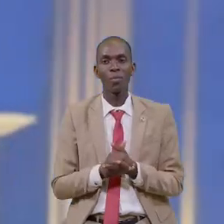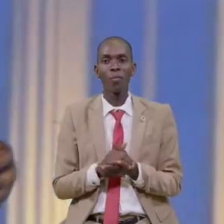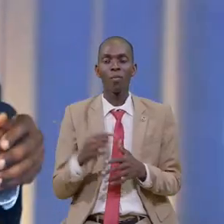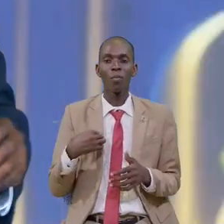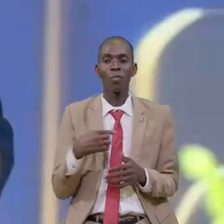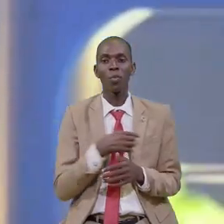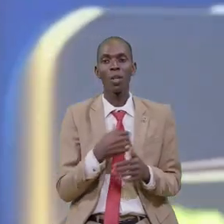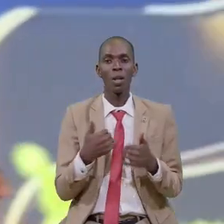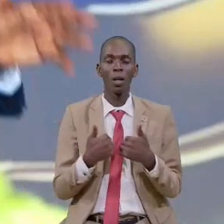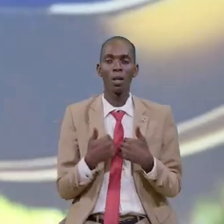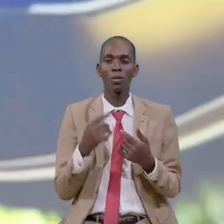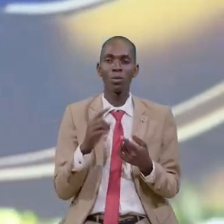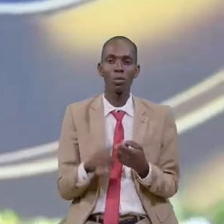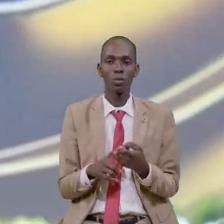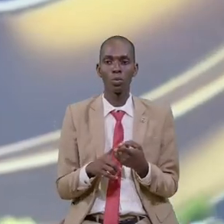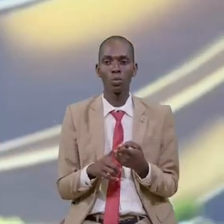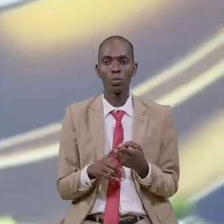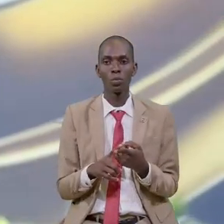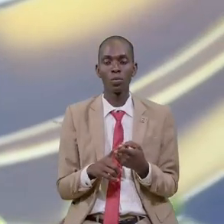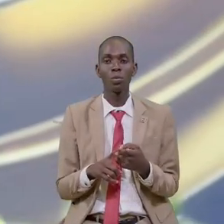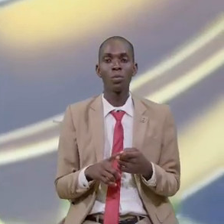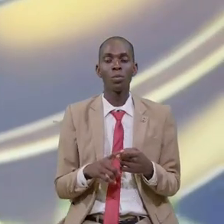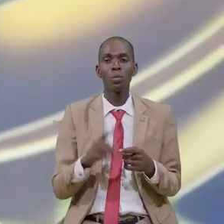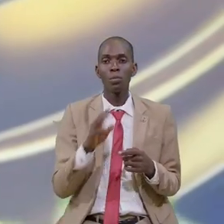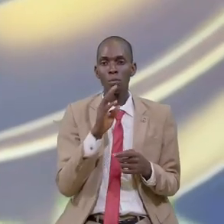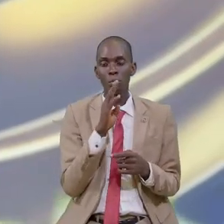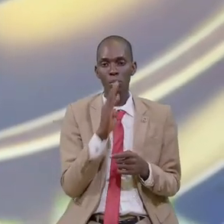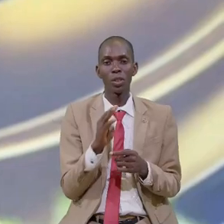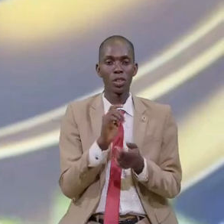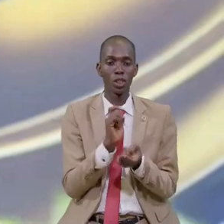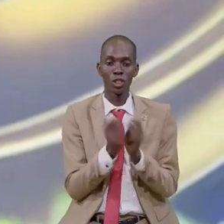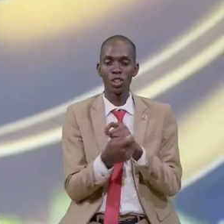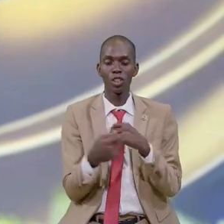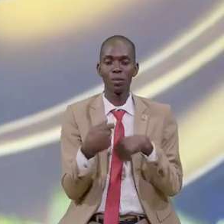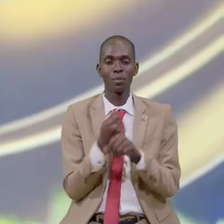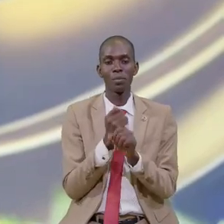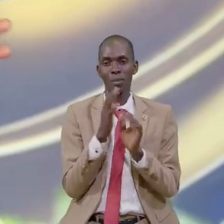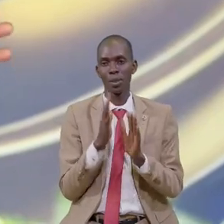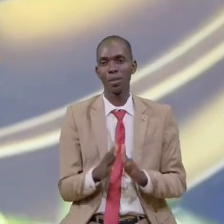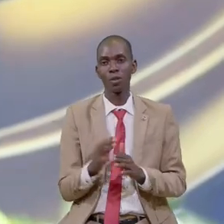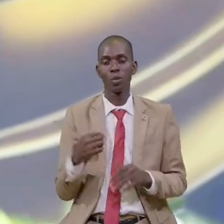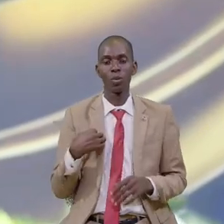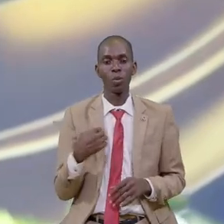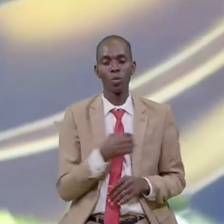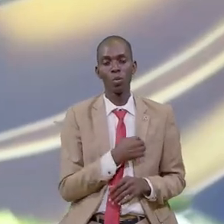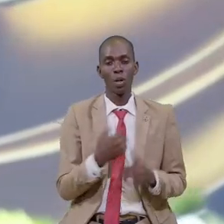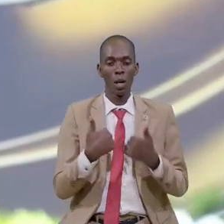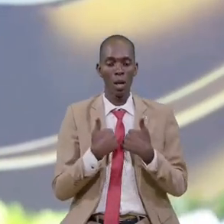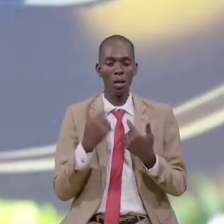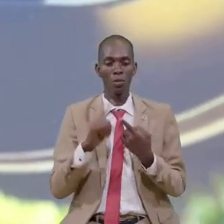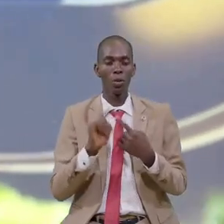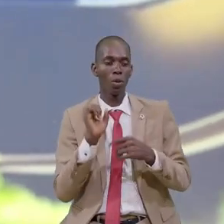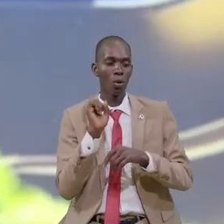Si nous devons avancer, si nous devons être des artisans du changement, nous devons vaincre tous